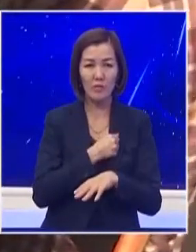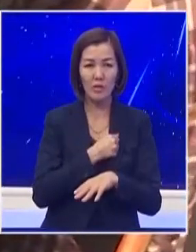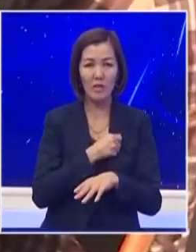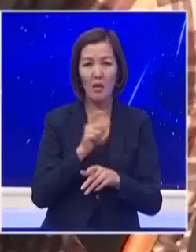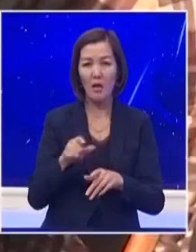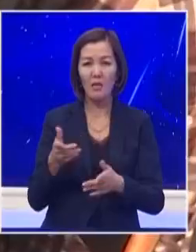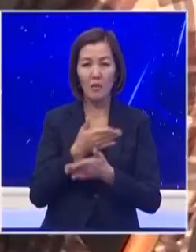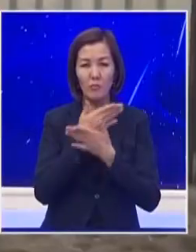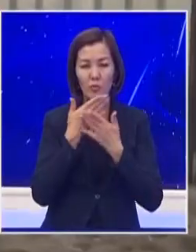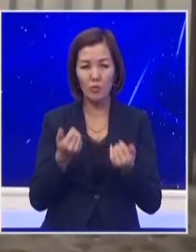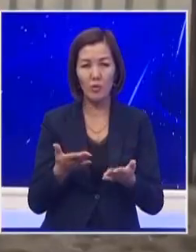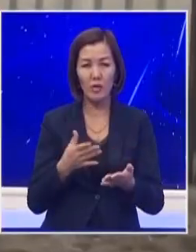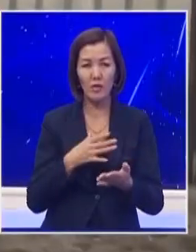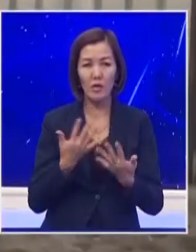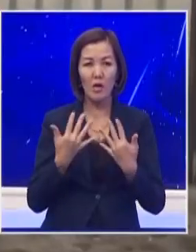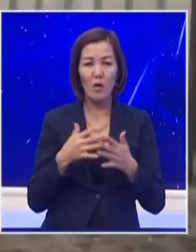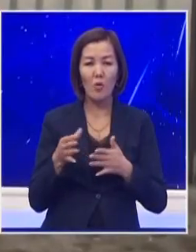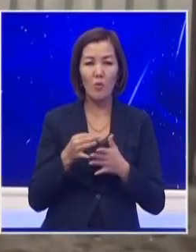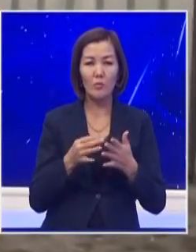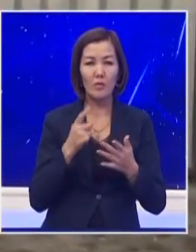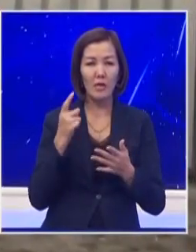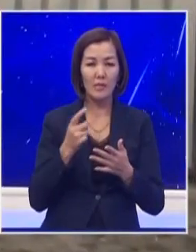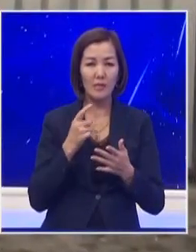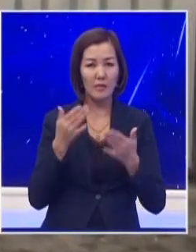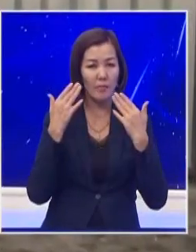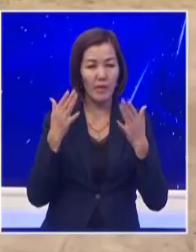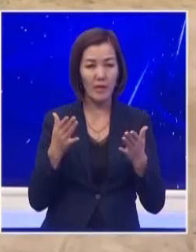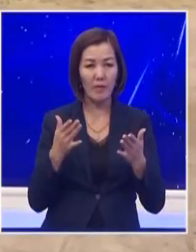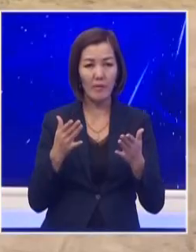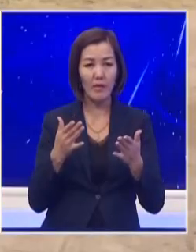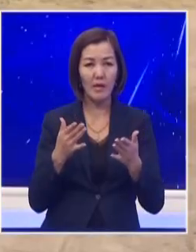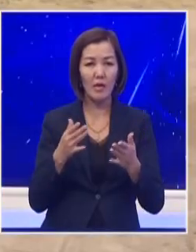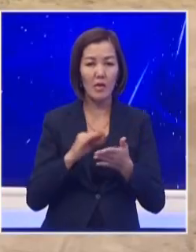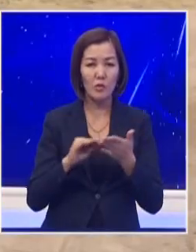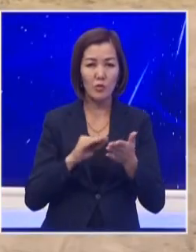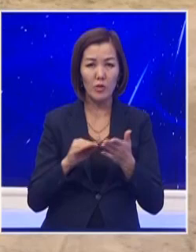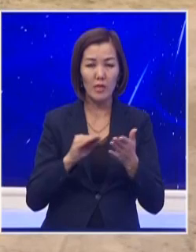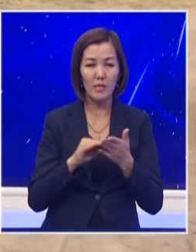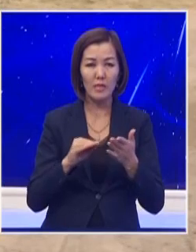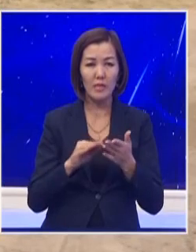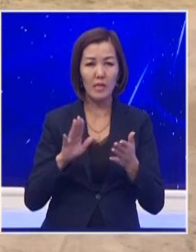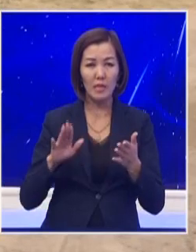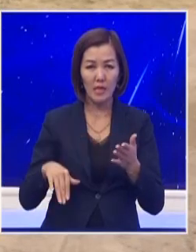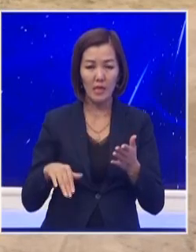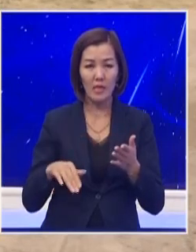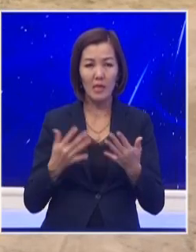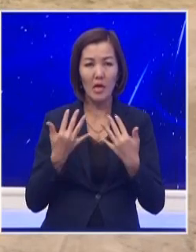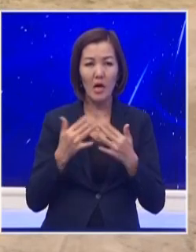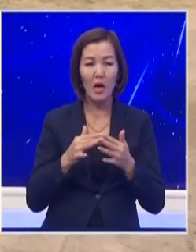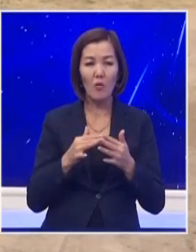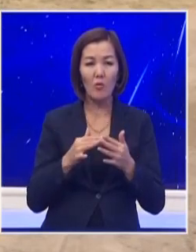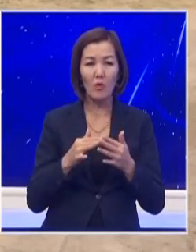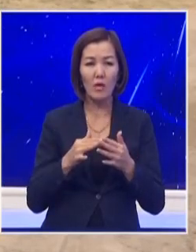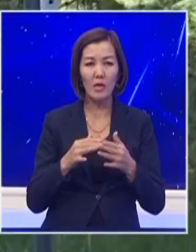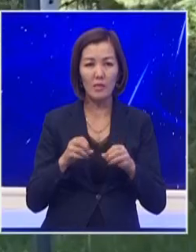жоқ. Облыстық ауыл шаруашылық басқармасындағылар бұл мәселеден бейхабар. Бақ өкілдері дабыл қаққаннан кейін ғана ауылға арнайы мамандар